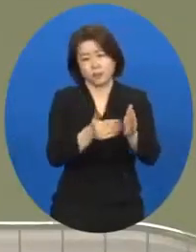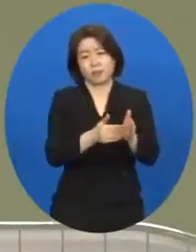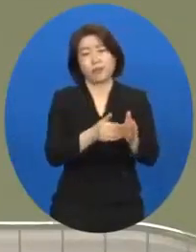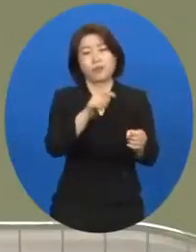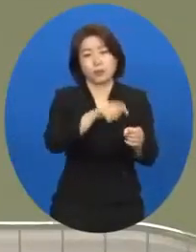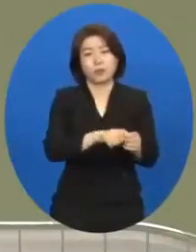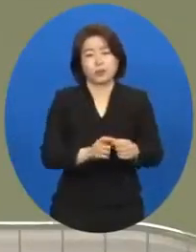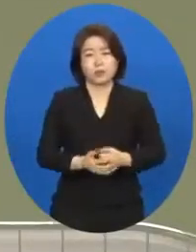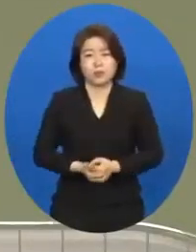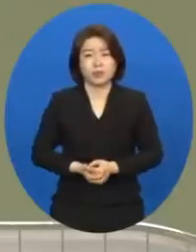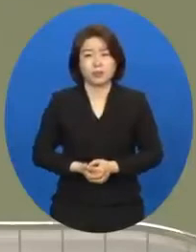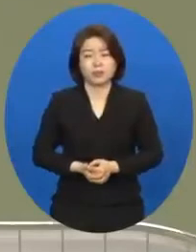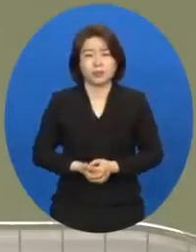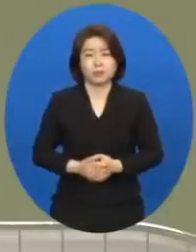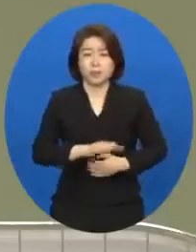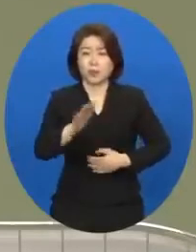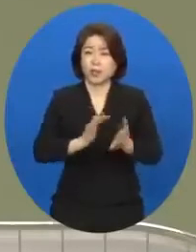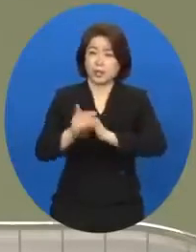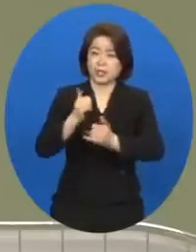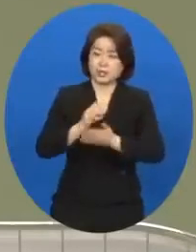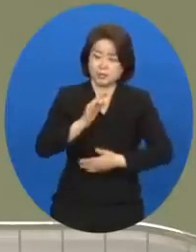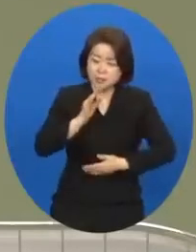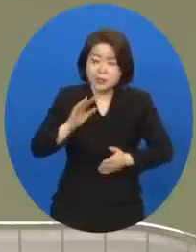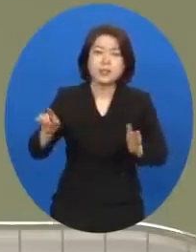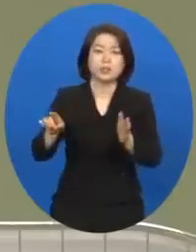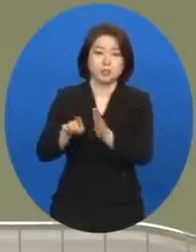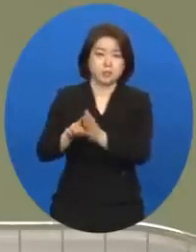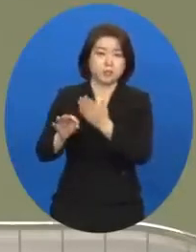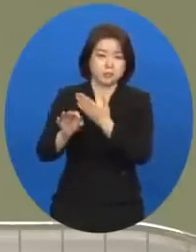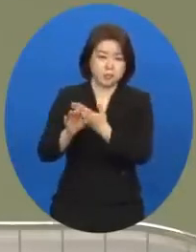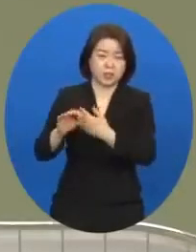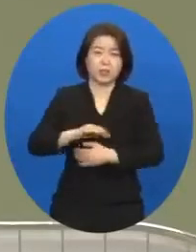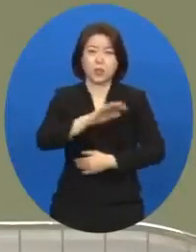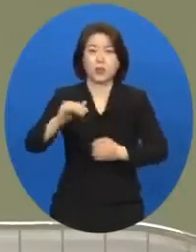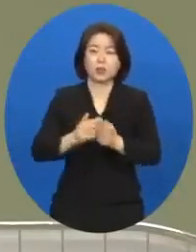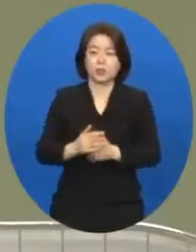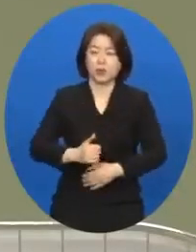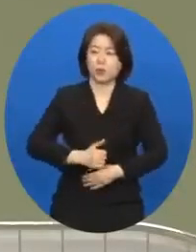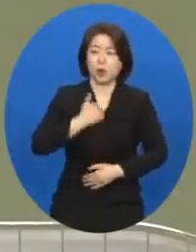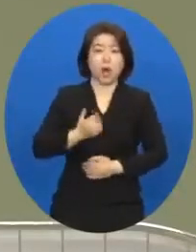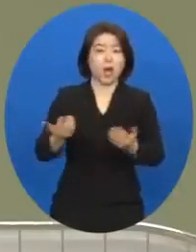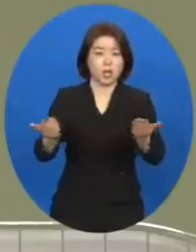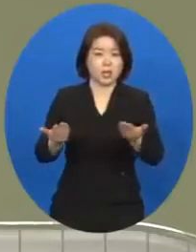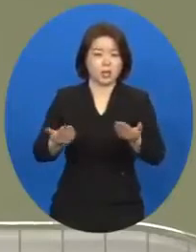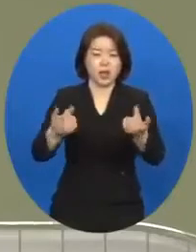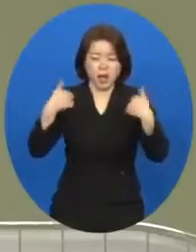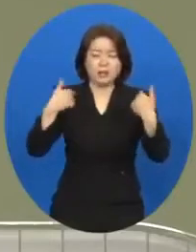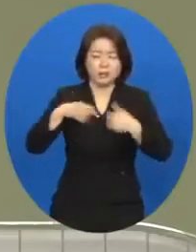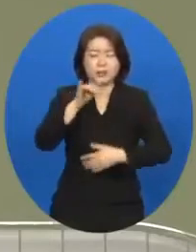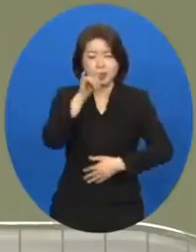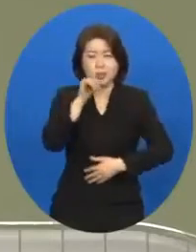우리가 예수님을 진짜 믿으면 그러면 우리가 화가 나는 일이 늘 있게